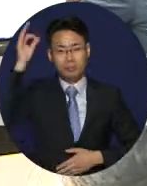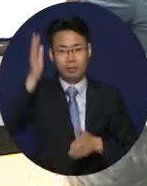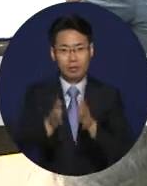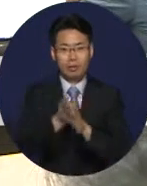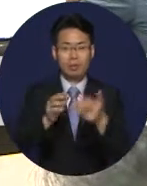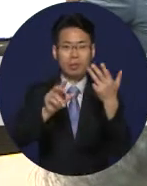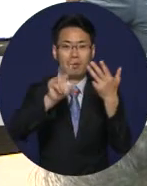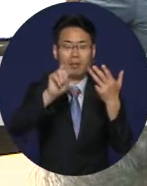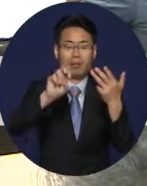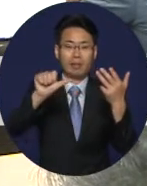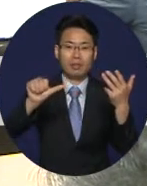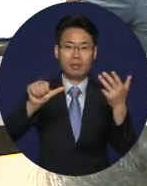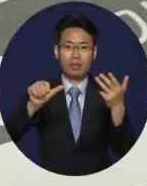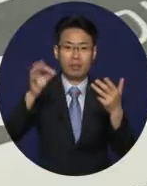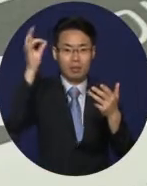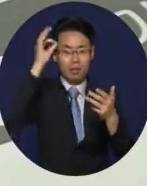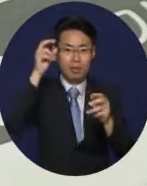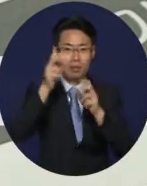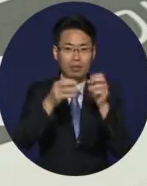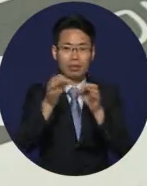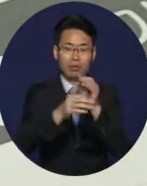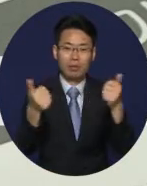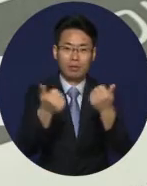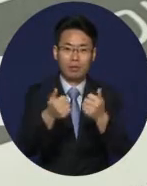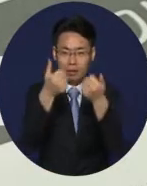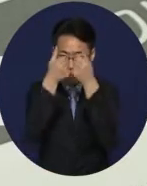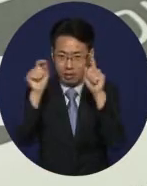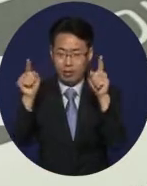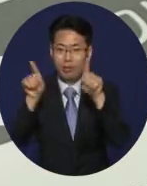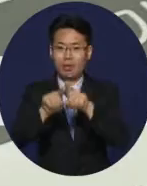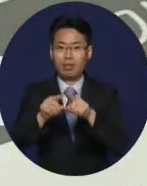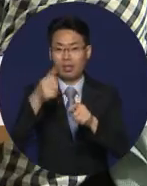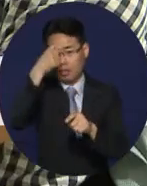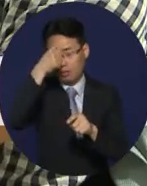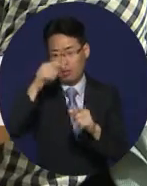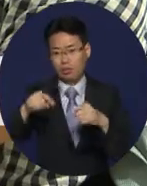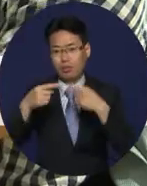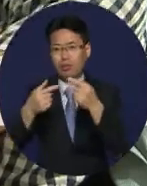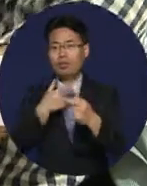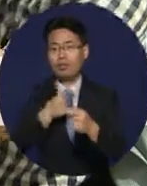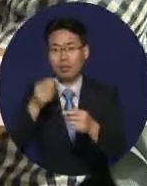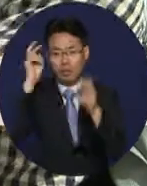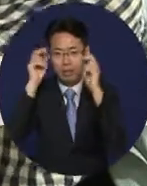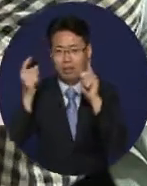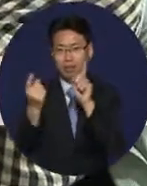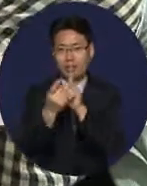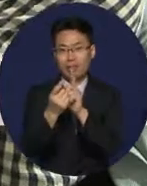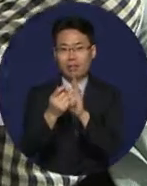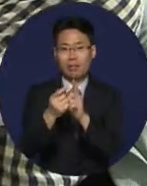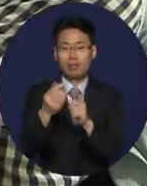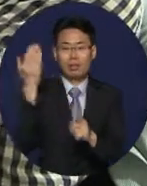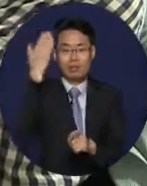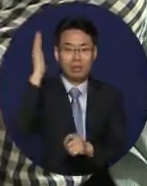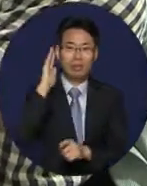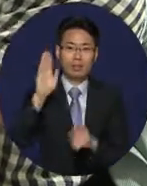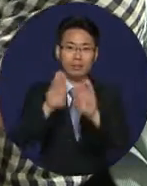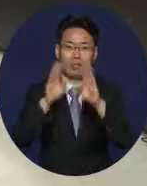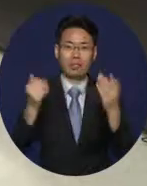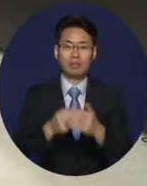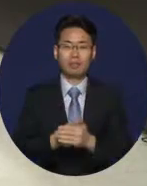포항시는 8월 25일 포항상공회의소, 한동대 등과 함께 인도 진출을 희망하는 기업을 대상으로 세미나를